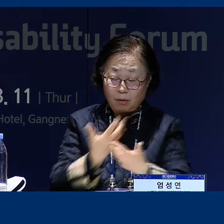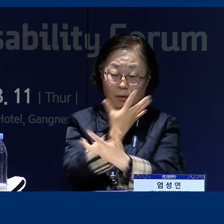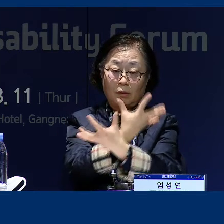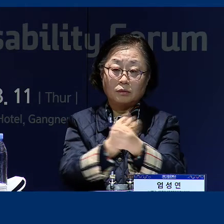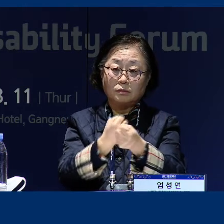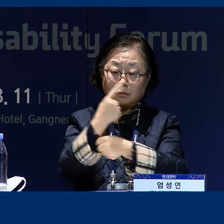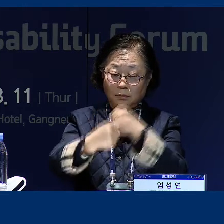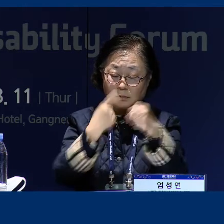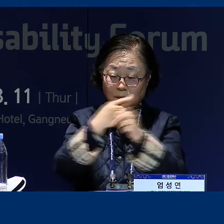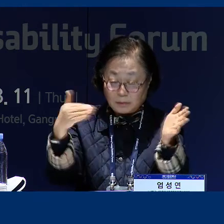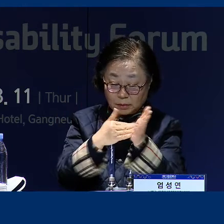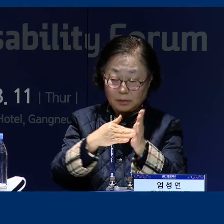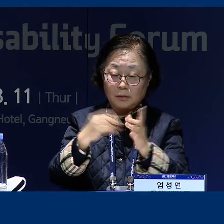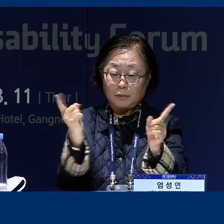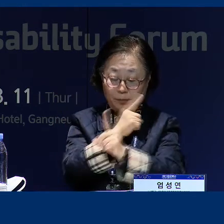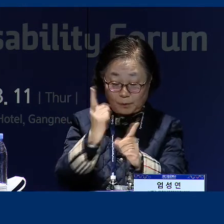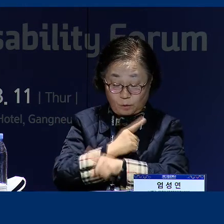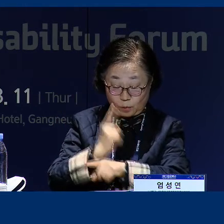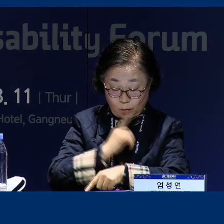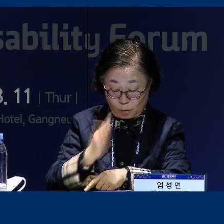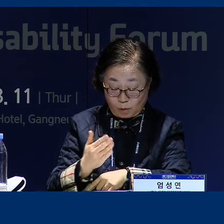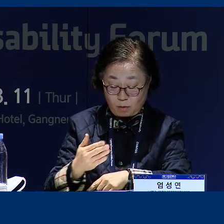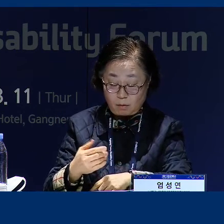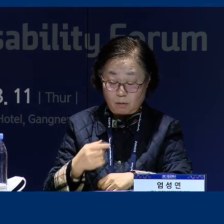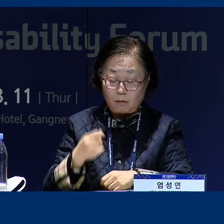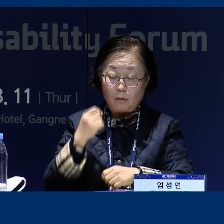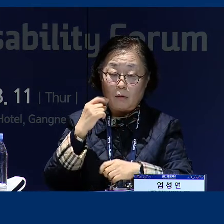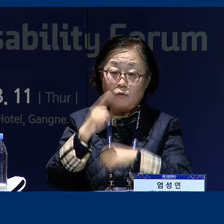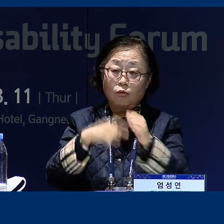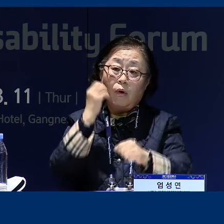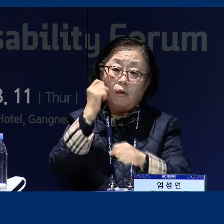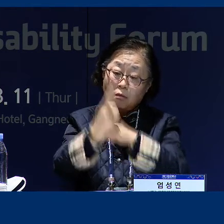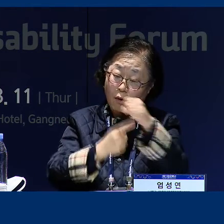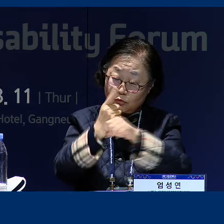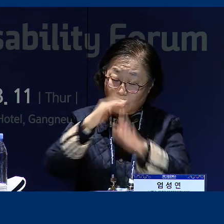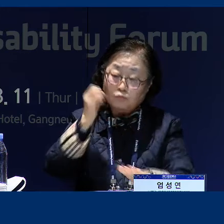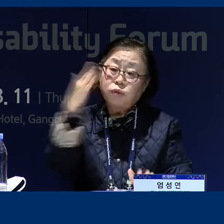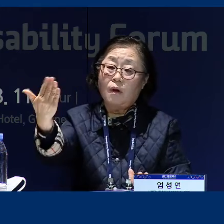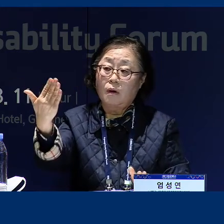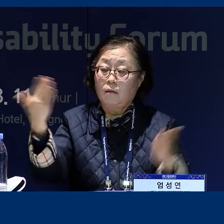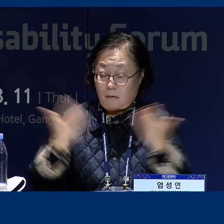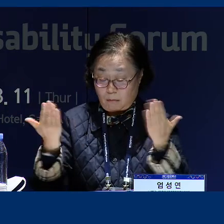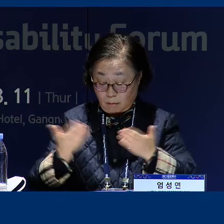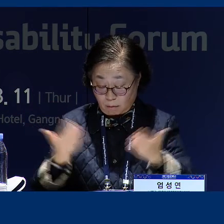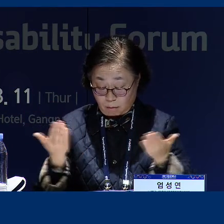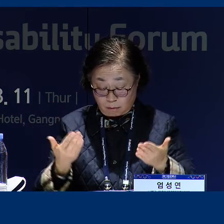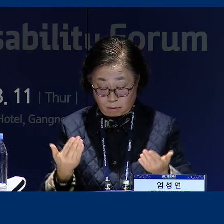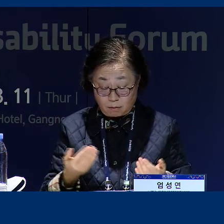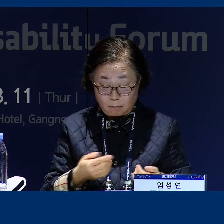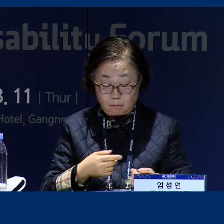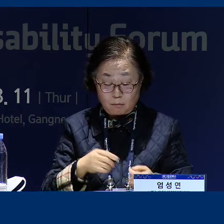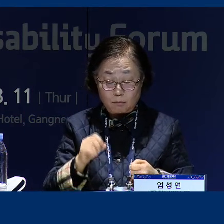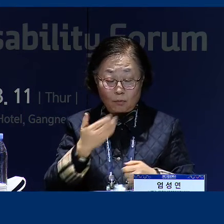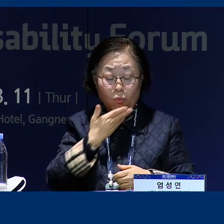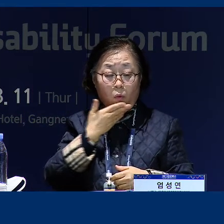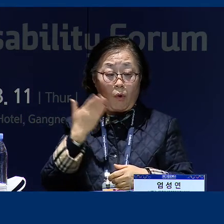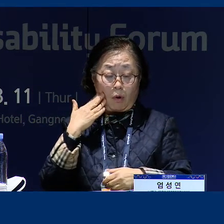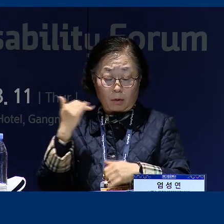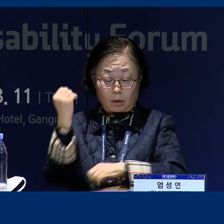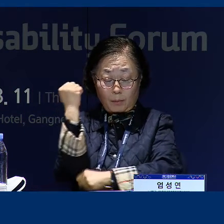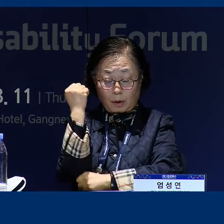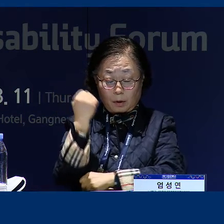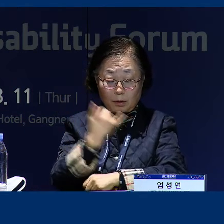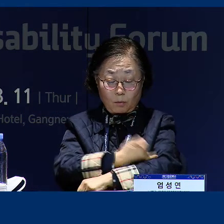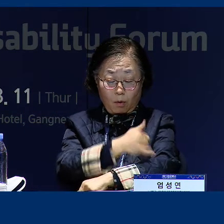시간제로 배치되어 있고 계약직으로서 1년에 9개월, 10개월 정도 근무하고 있습니다.